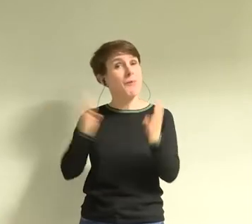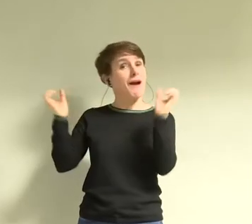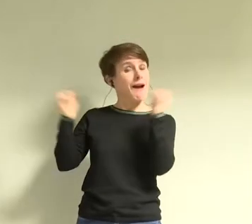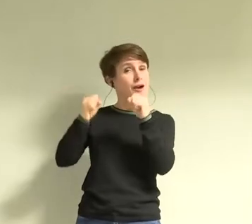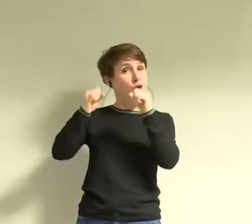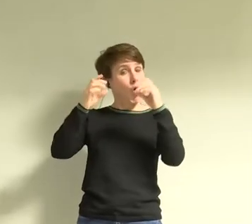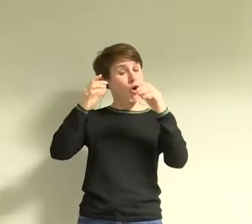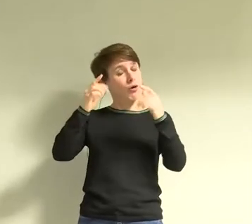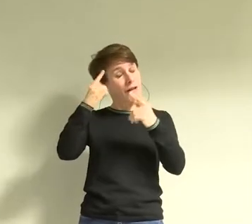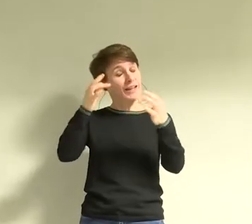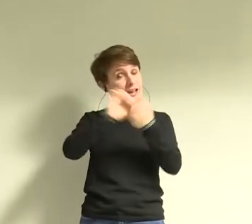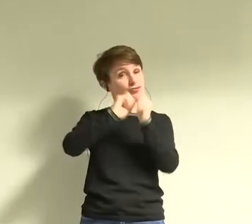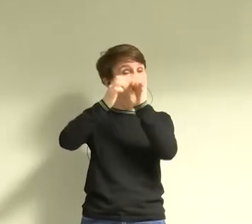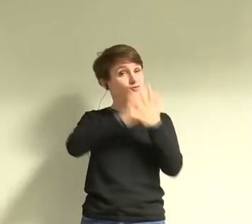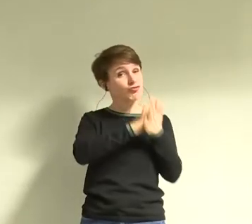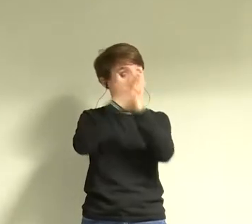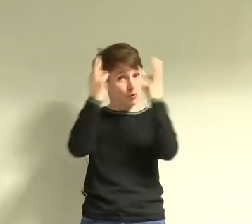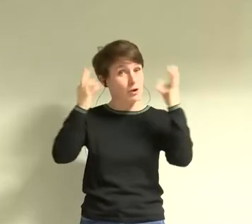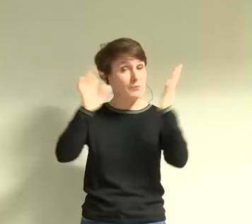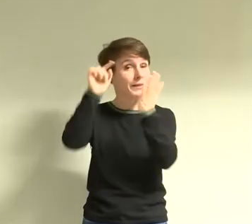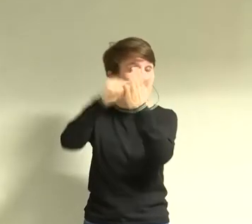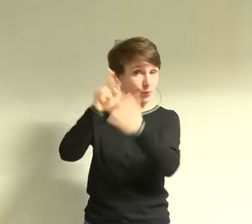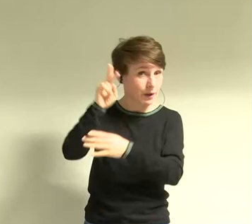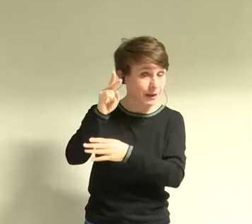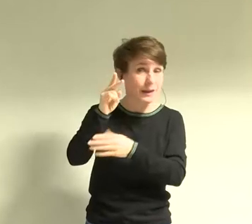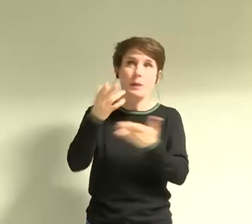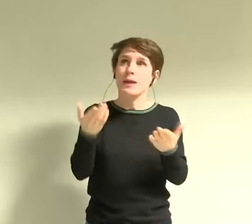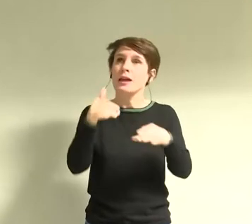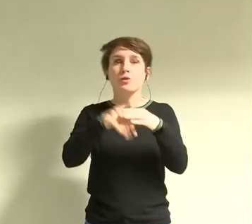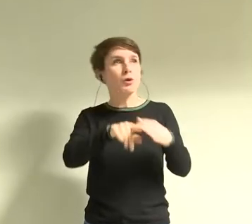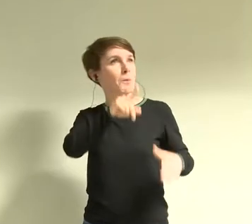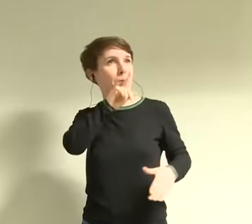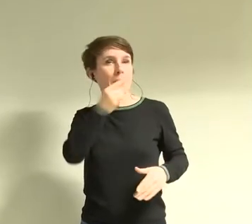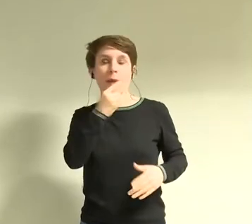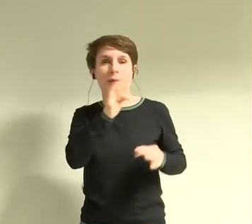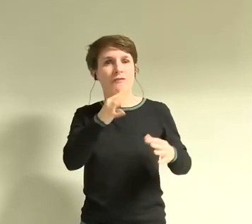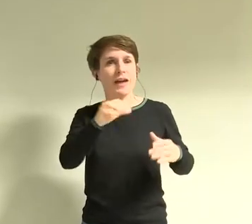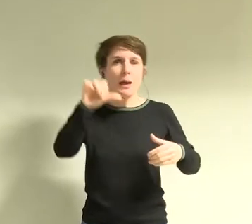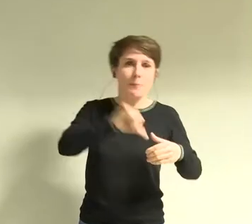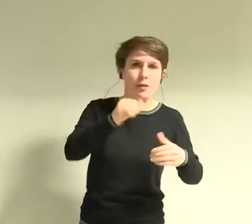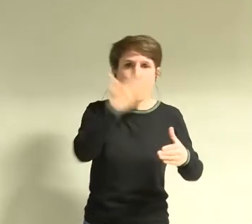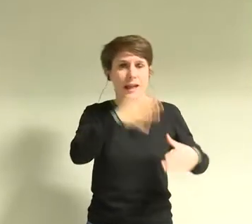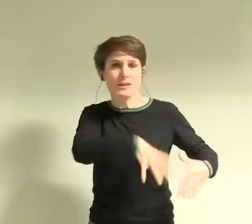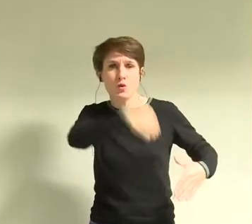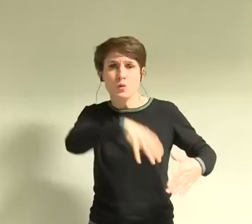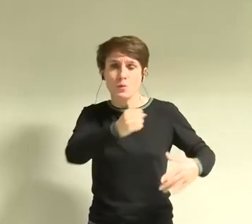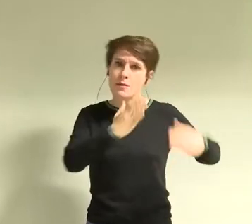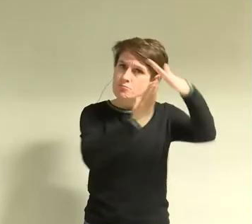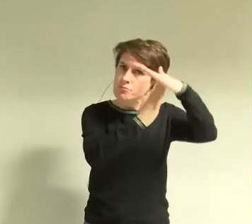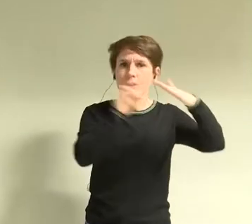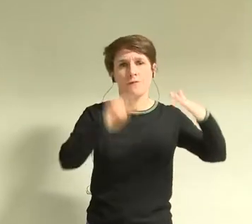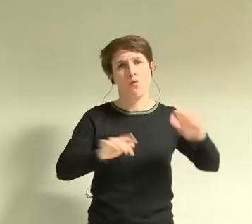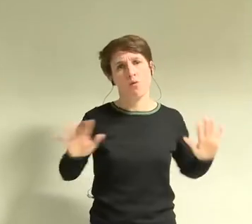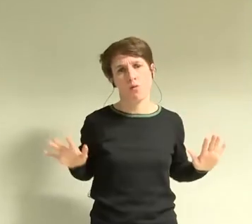l'intervention de plusieurs lobby des énergies fossiles ne mentionne pas l'enjeu fondamental d'arrêter l'extraction je vais pas lire aujourd'hui le projet de